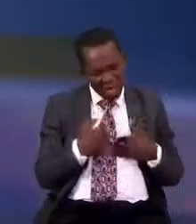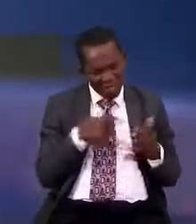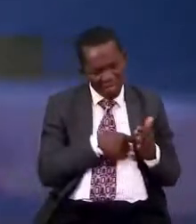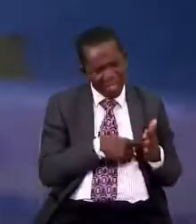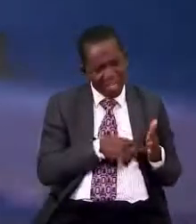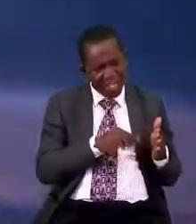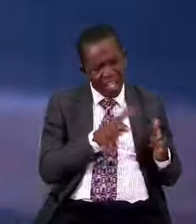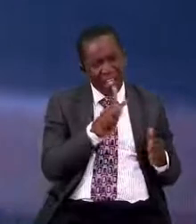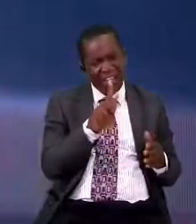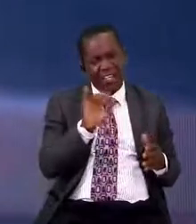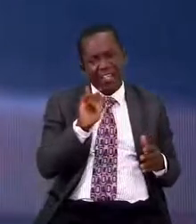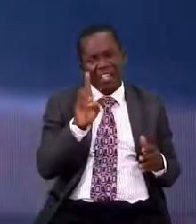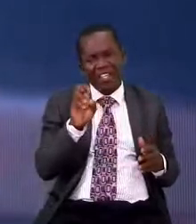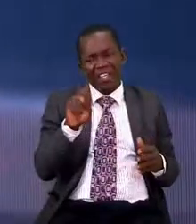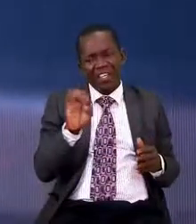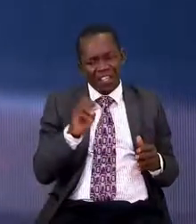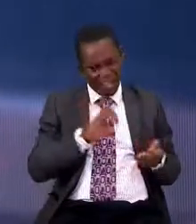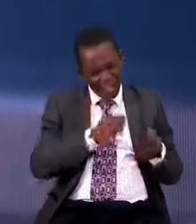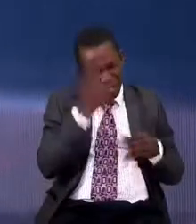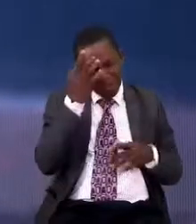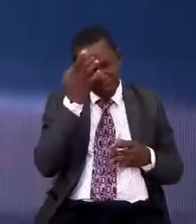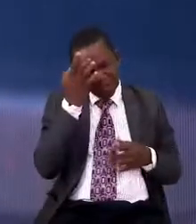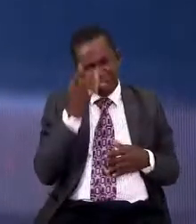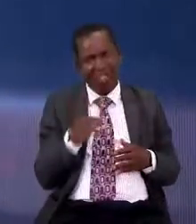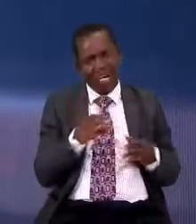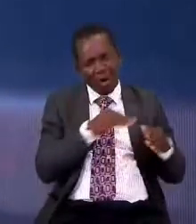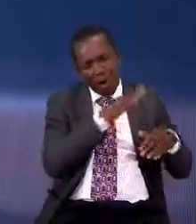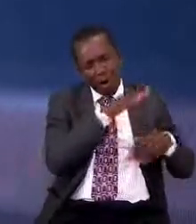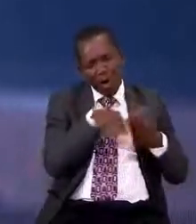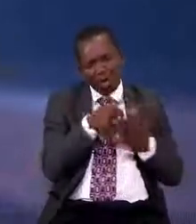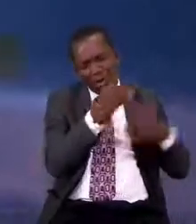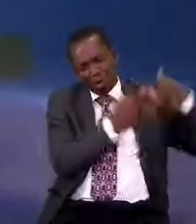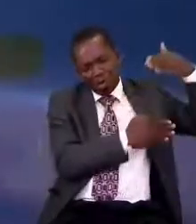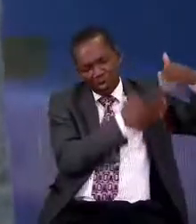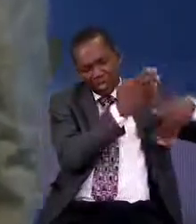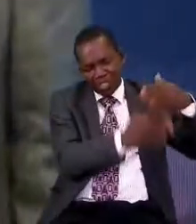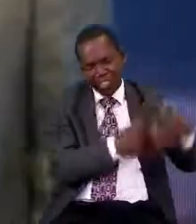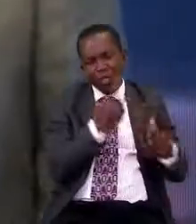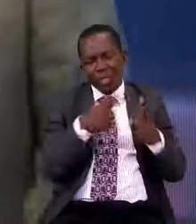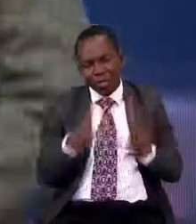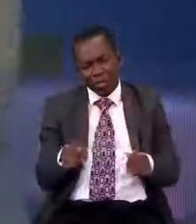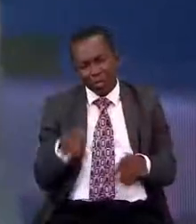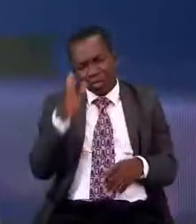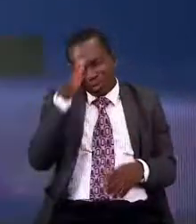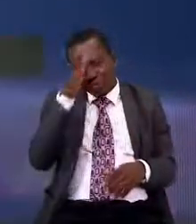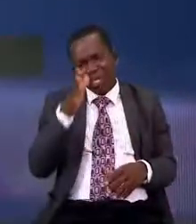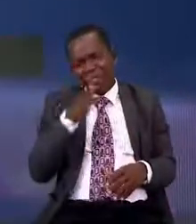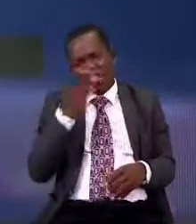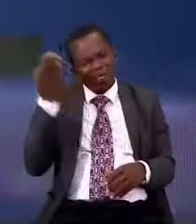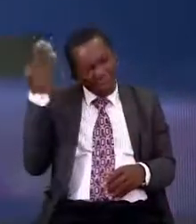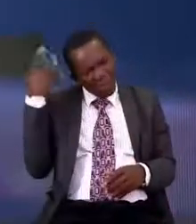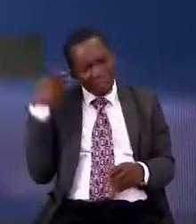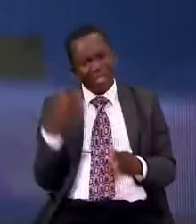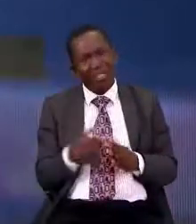mourir, qu'est-ce qui lui était arrivé? Tu dis que oui, qu'il avait la crise cardiaque. Je dis d'accord, parce